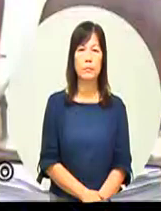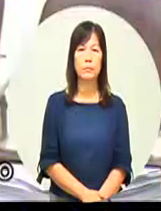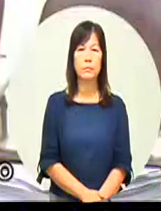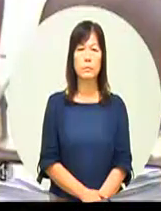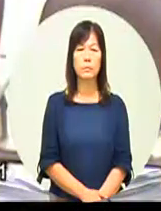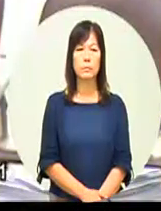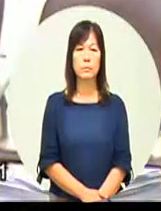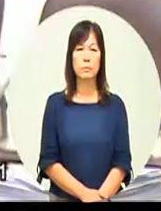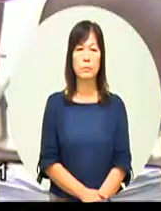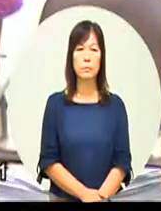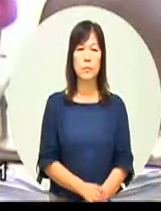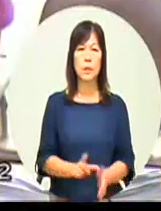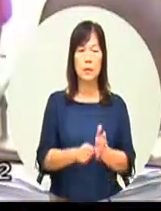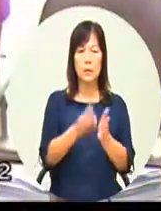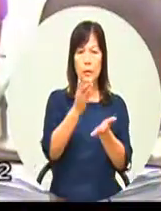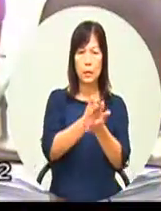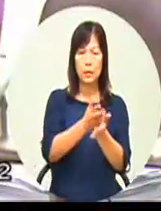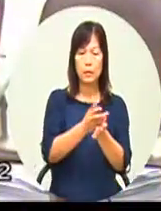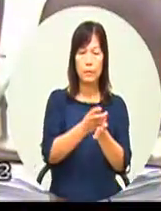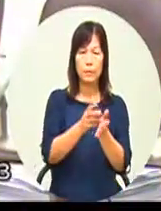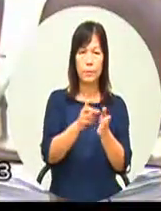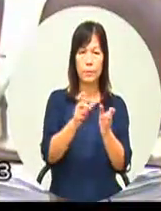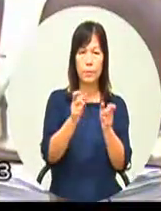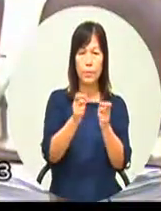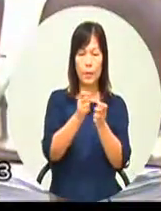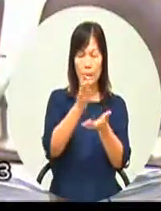你时间暂停一下。